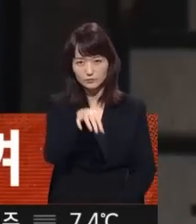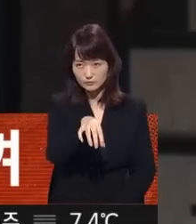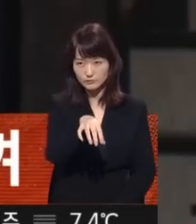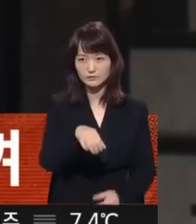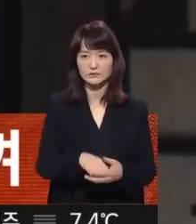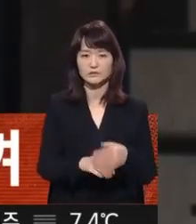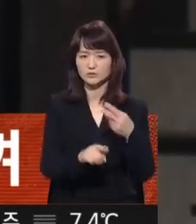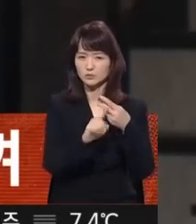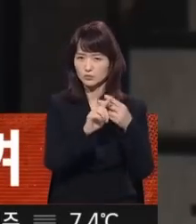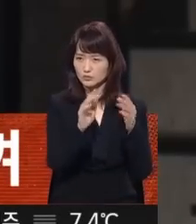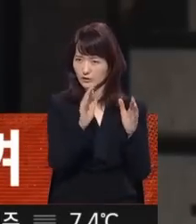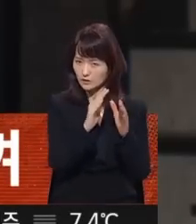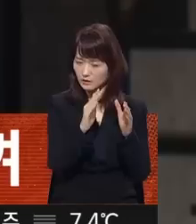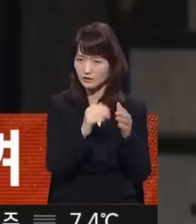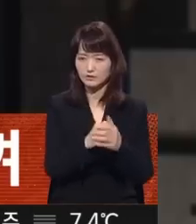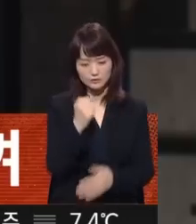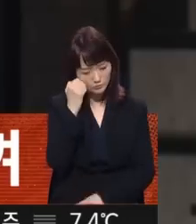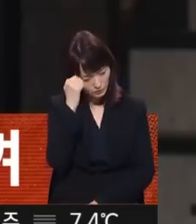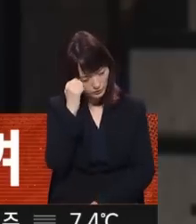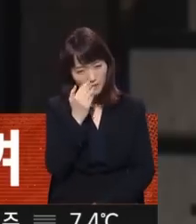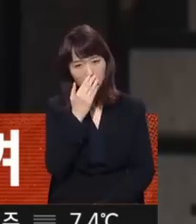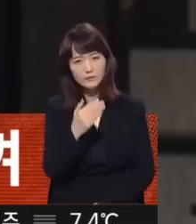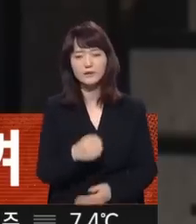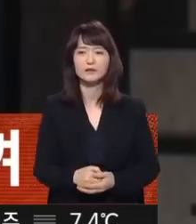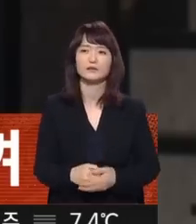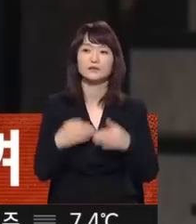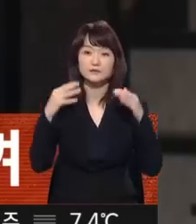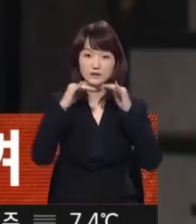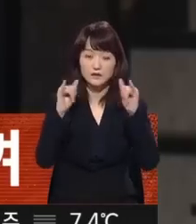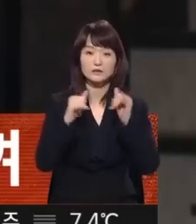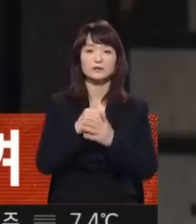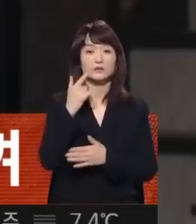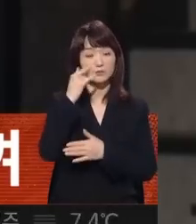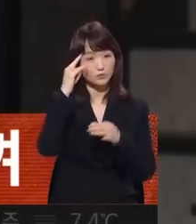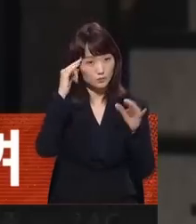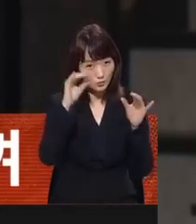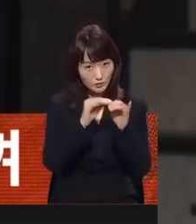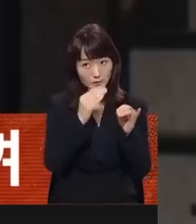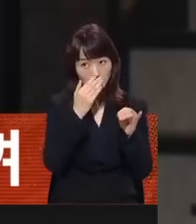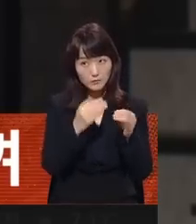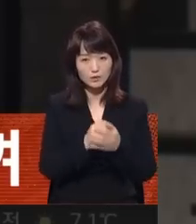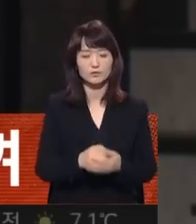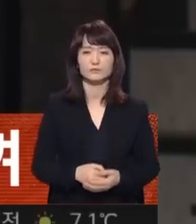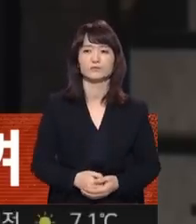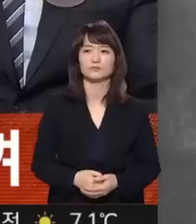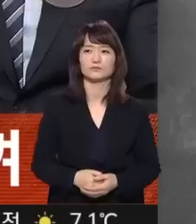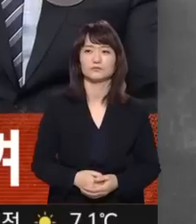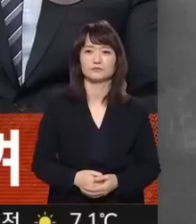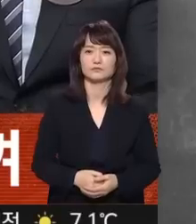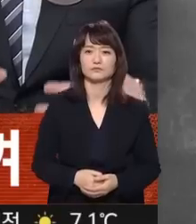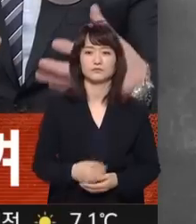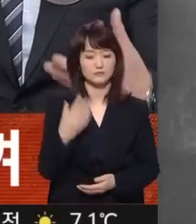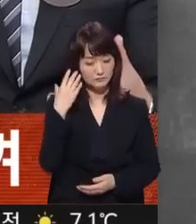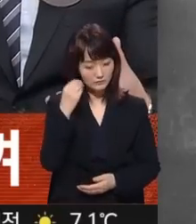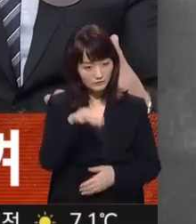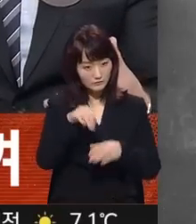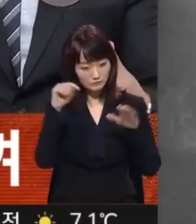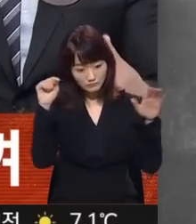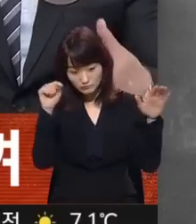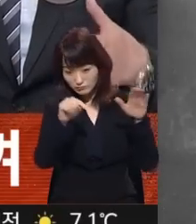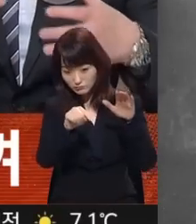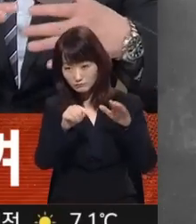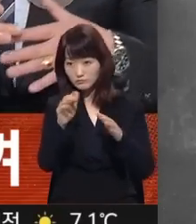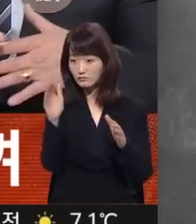중학생이라 하더라도 습관 가능합니다 성인이 있다든지 부모 동의하에 가능한데 혼숨은 안 돼요 그런데 가서 보니까 신고받고